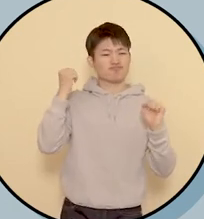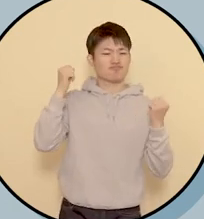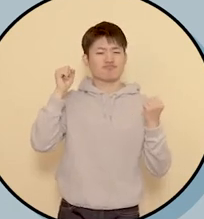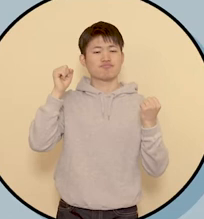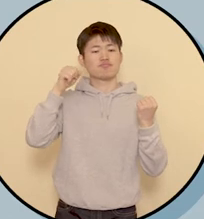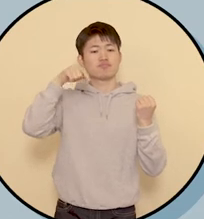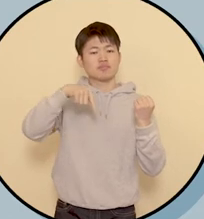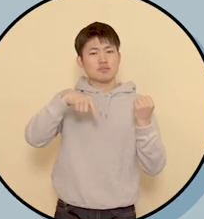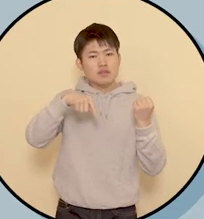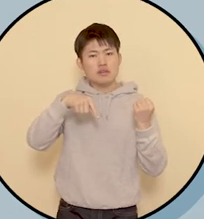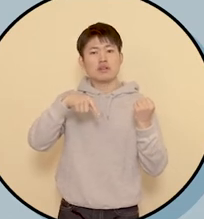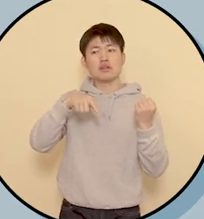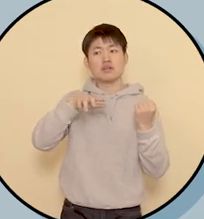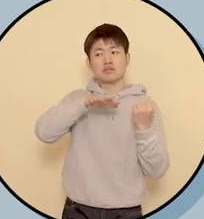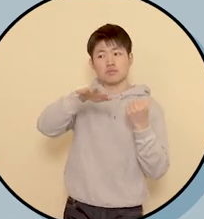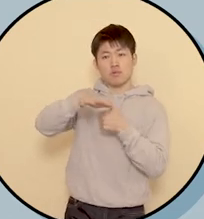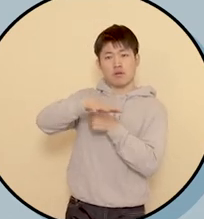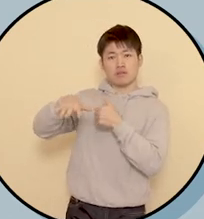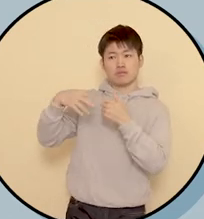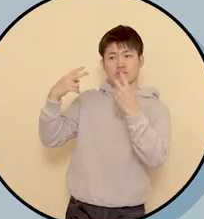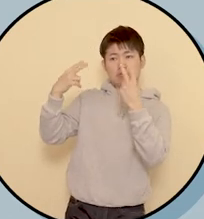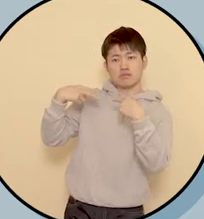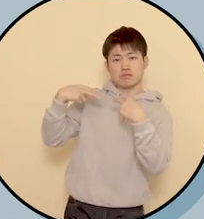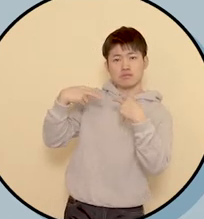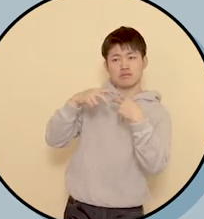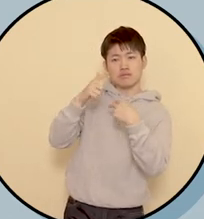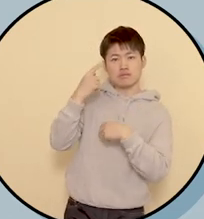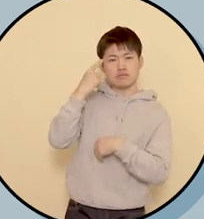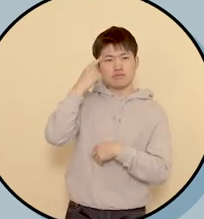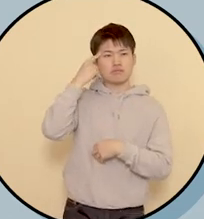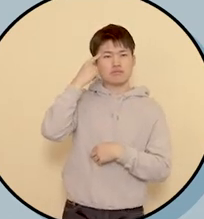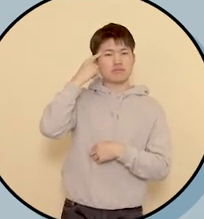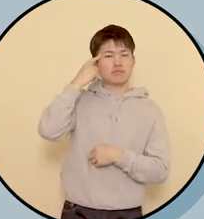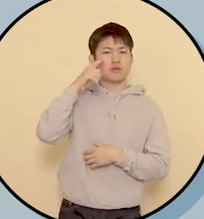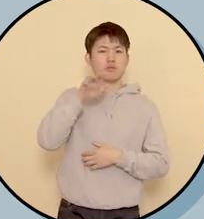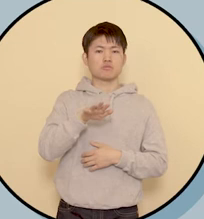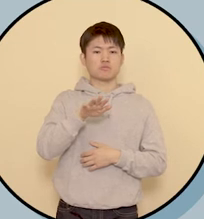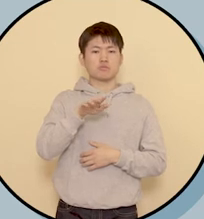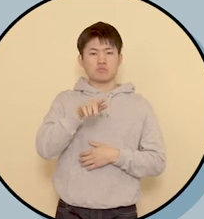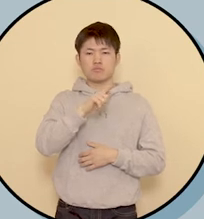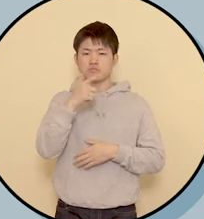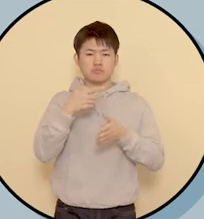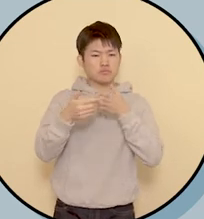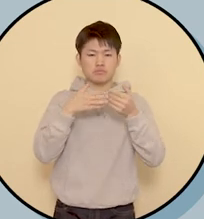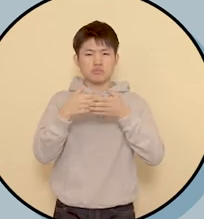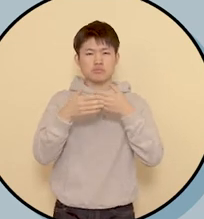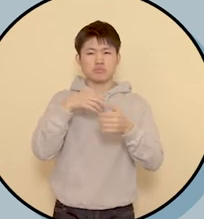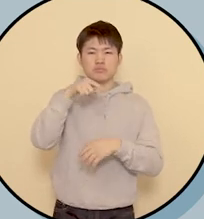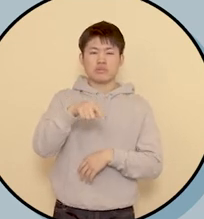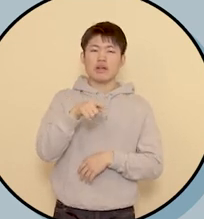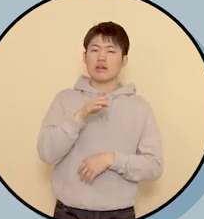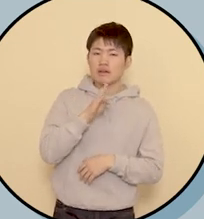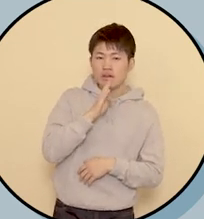自分の中では演劇が好きだから単純にやってるんですけど、その中で感じたこととか、周りの偏